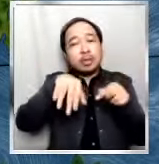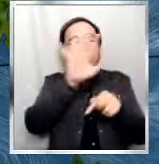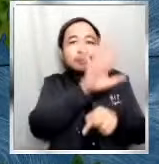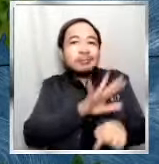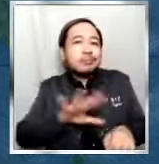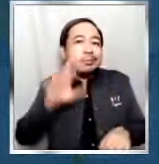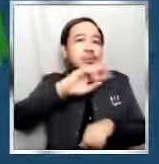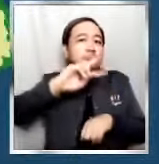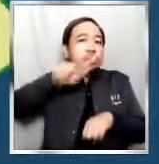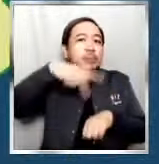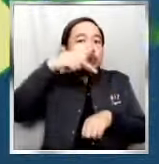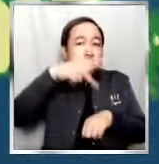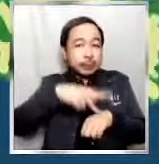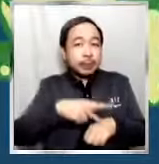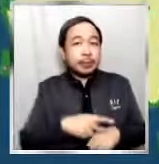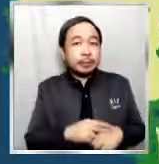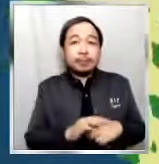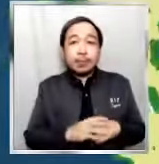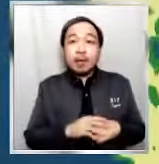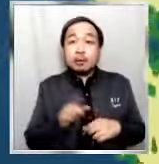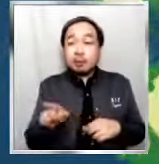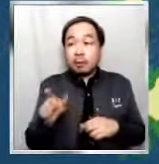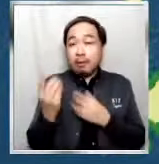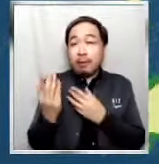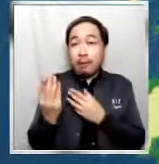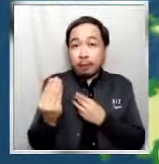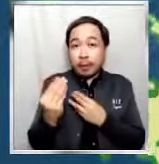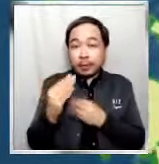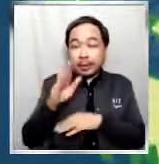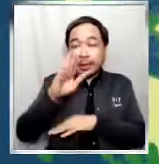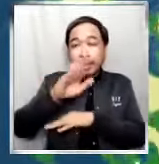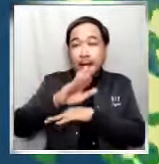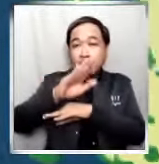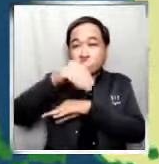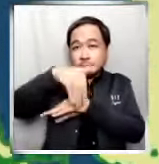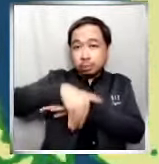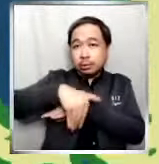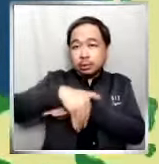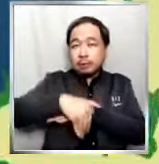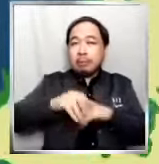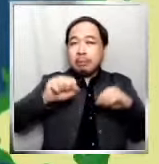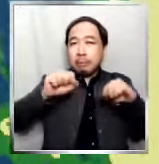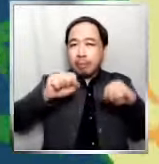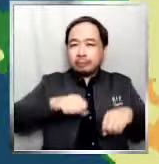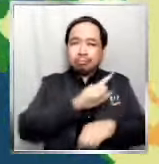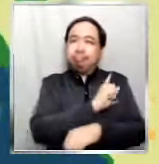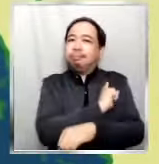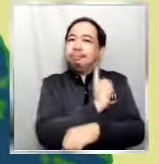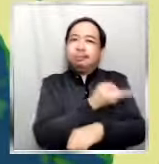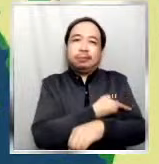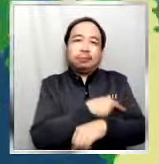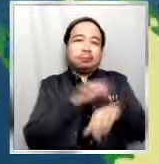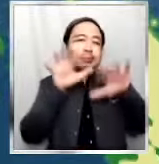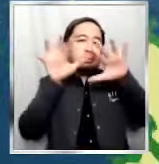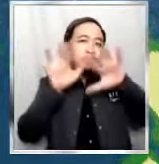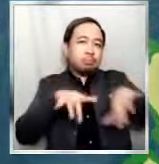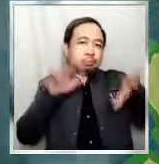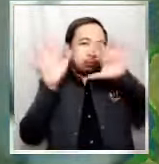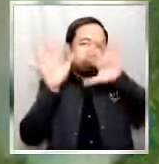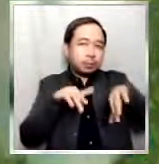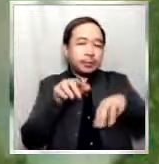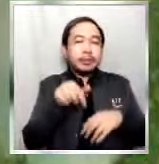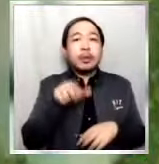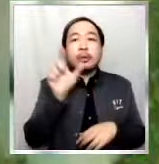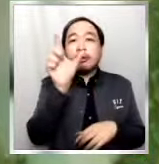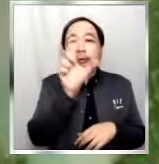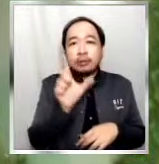Sa datos po ng Metro Weather, mula hapon hanggang gabi, may tsansa ng malalakas na ulan sa buong Luzon. Hanggang katamtamang